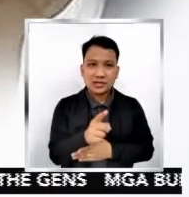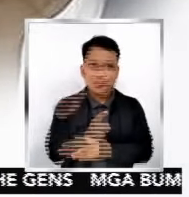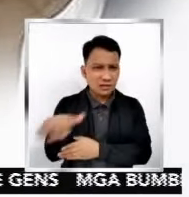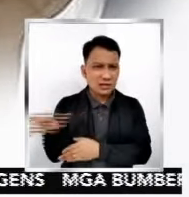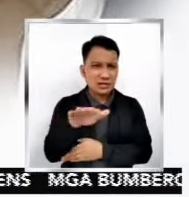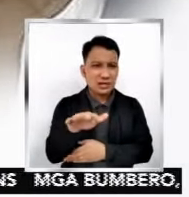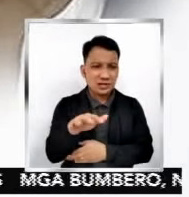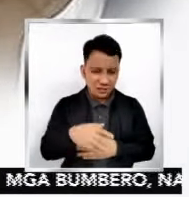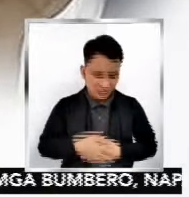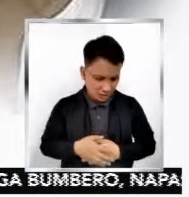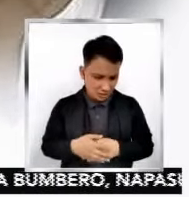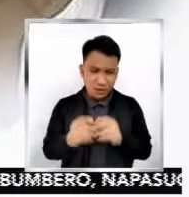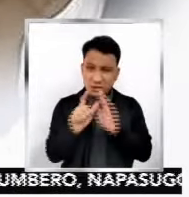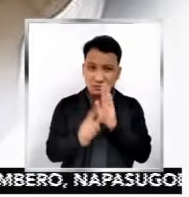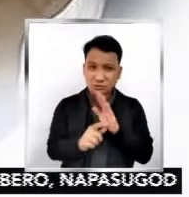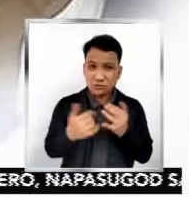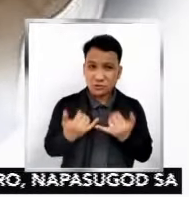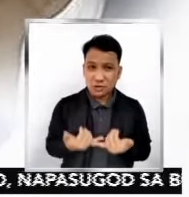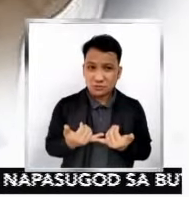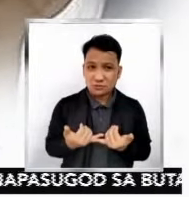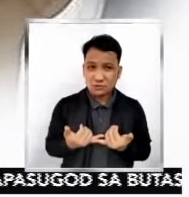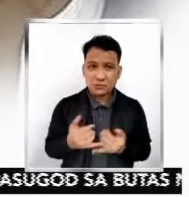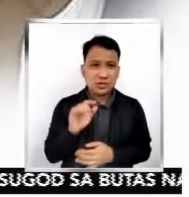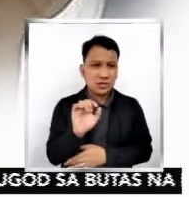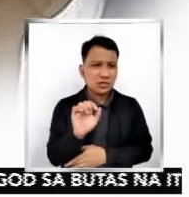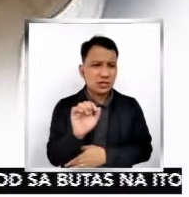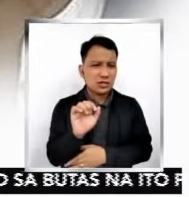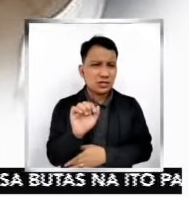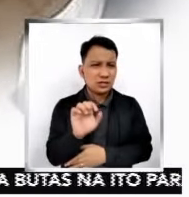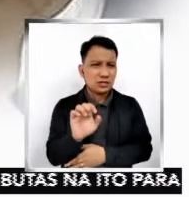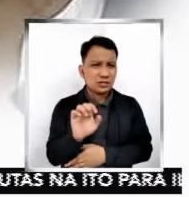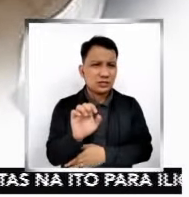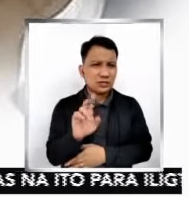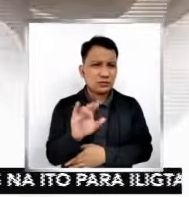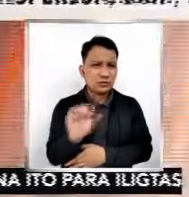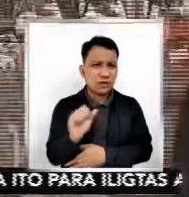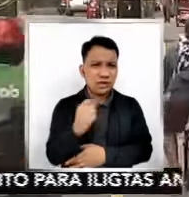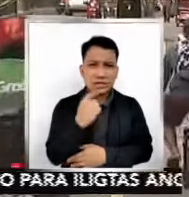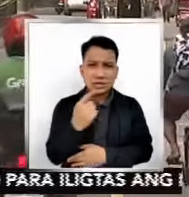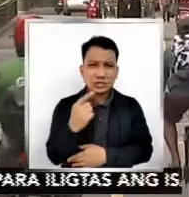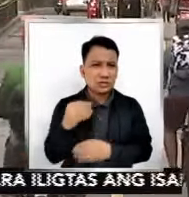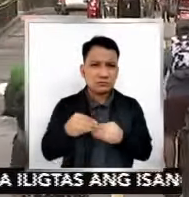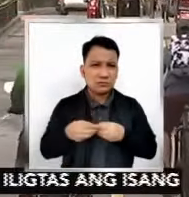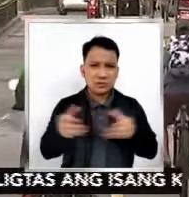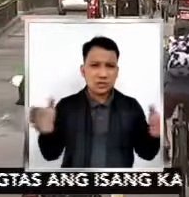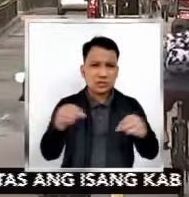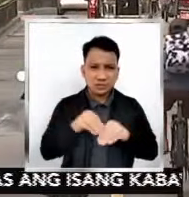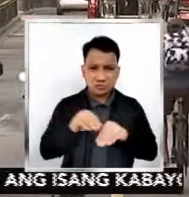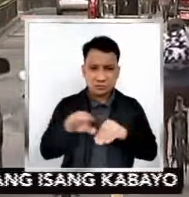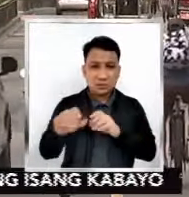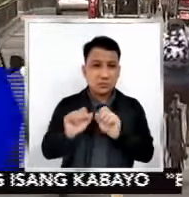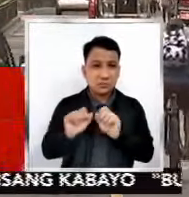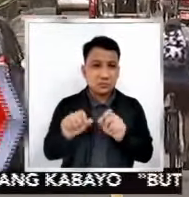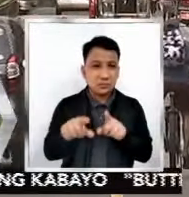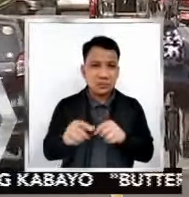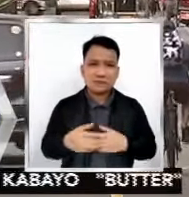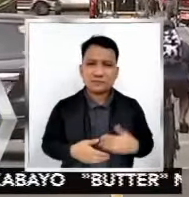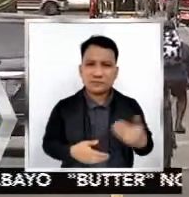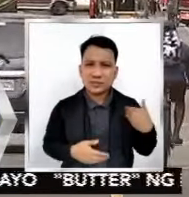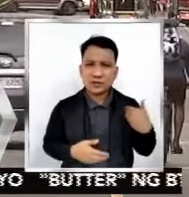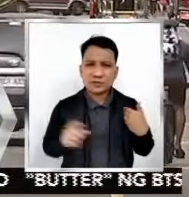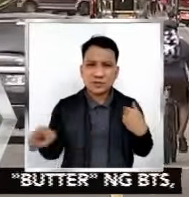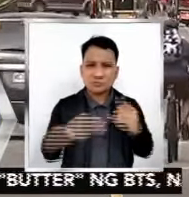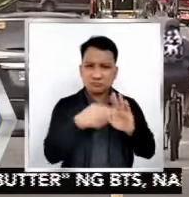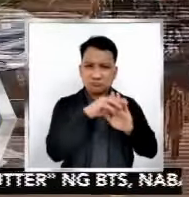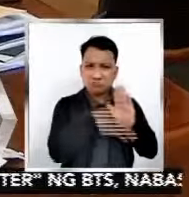sa ngayon, dahil EUA pa lang ang bakuna, hindi pa pwedeng i-commercialize at ipagbenta. Pinangalanan sa mga viral posts ang San